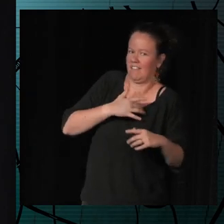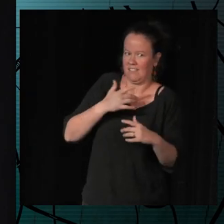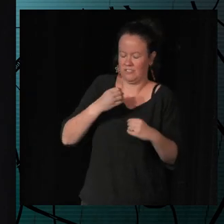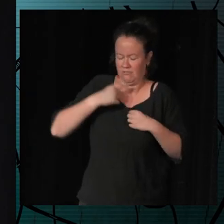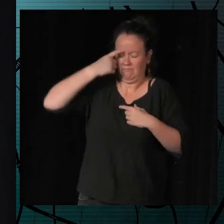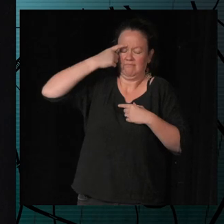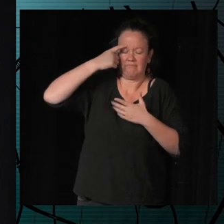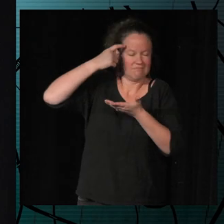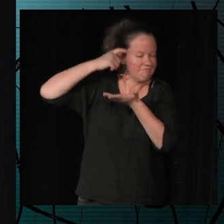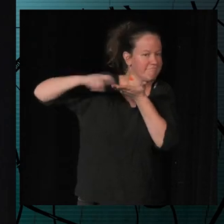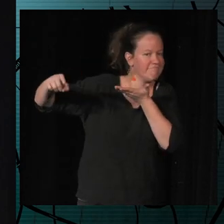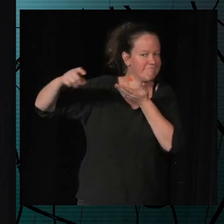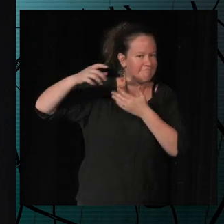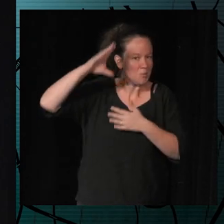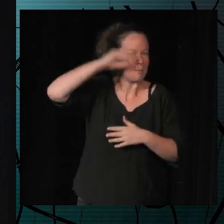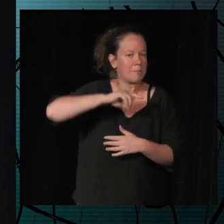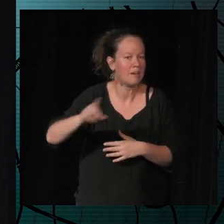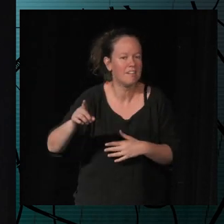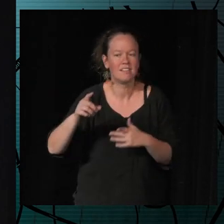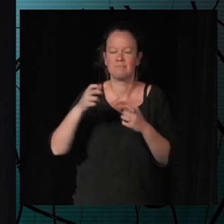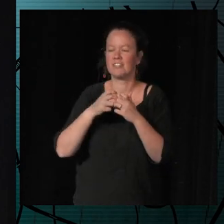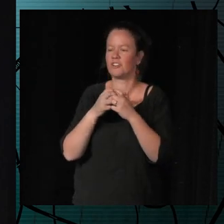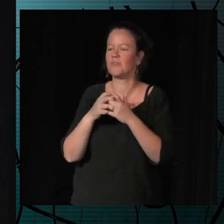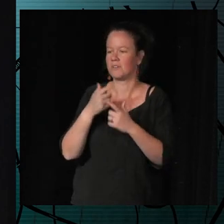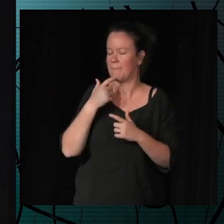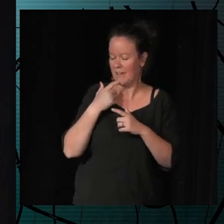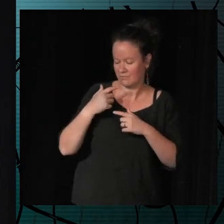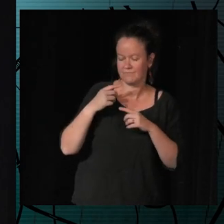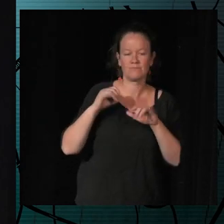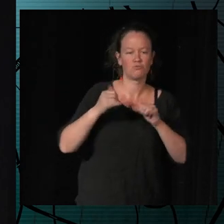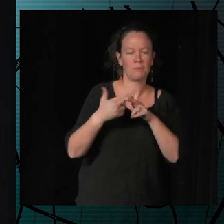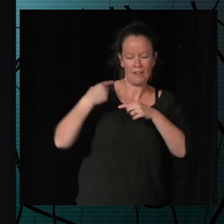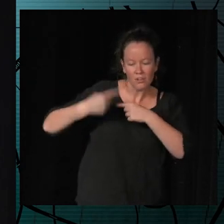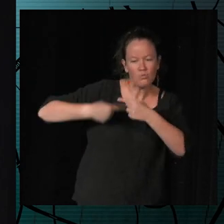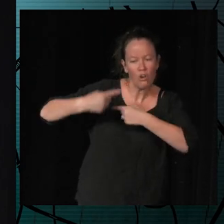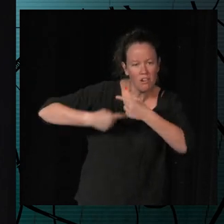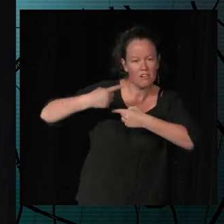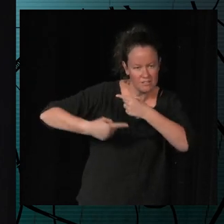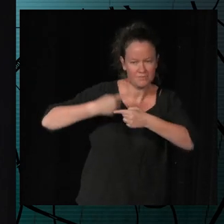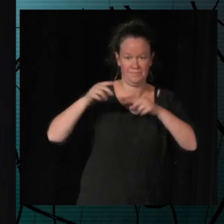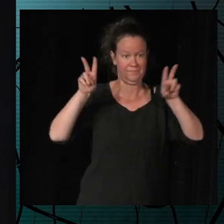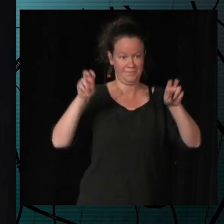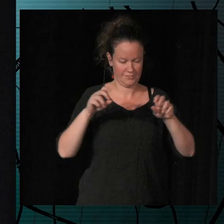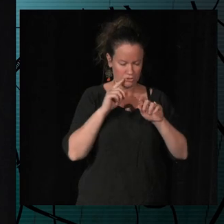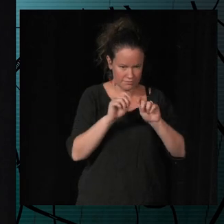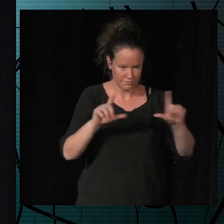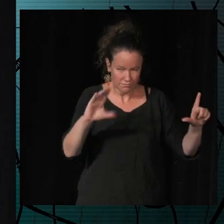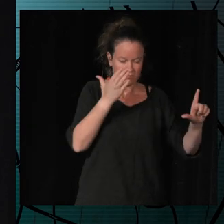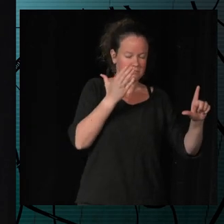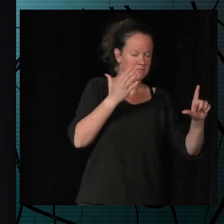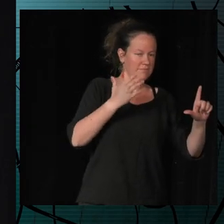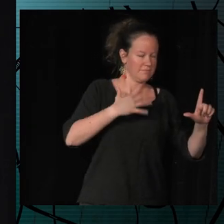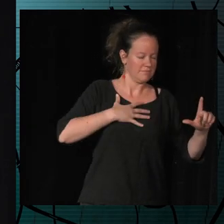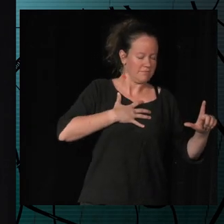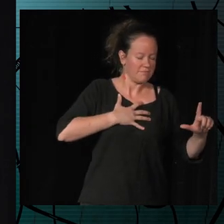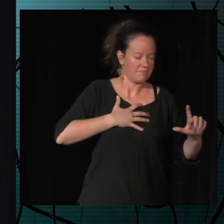empreinte euh souvent voilà les vision horrifique on parlait de Return ben on a des visions qui peuvent être assez glaçantes pendant la partie et c'est ce qu'on regarde enfin